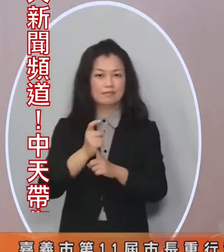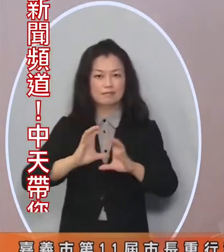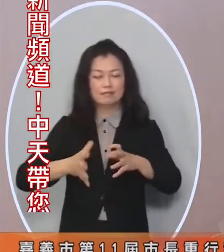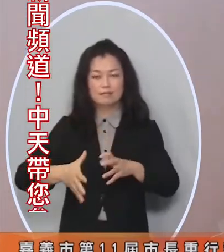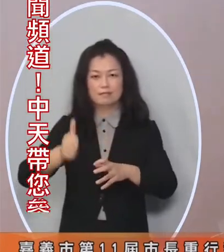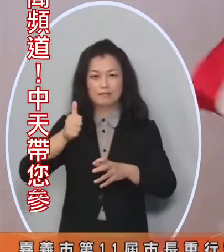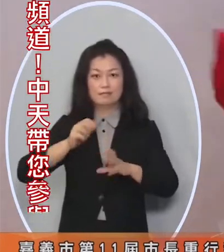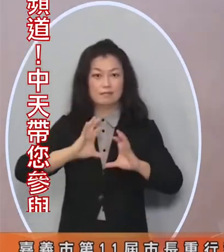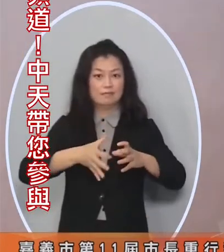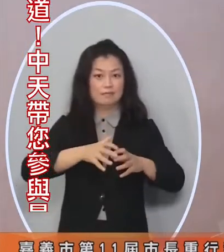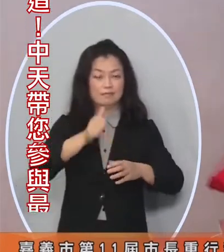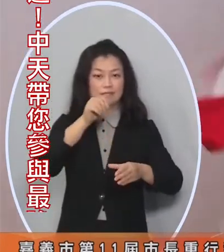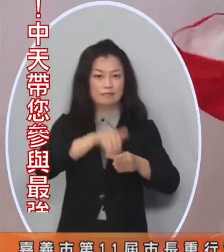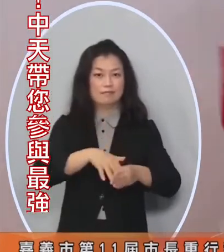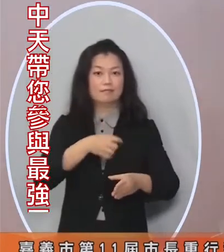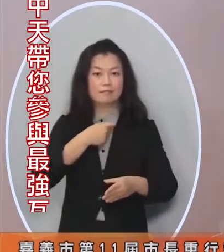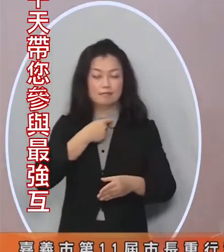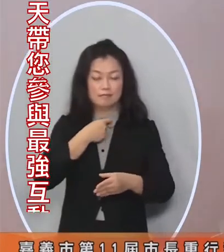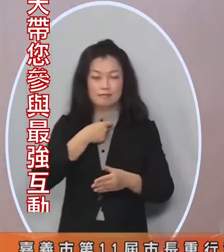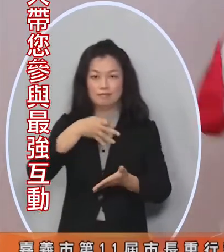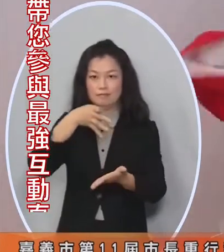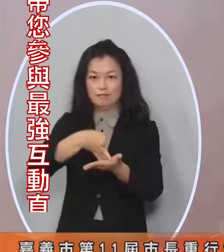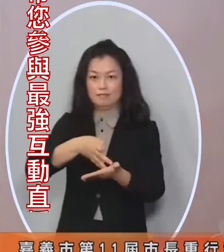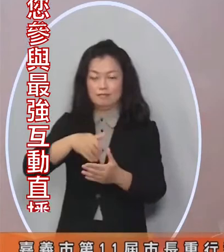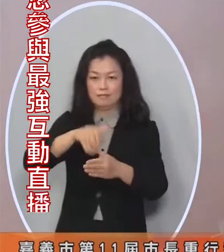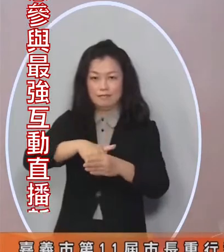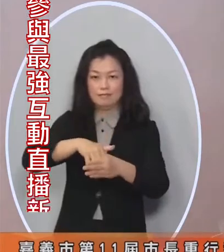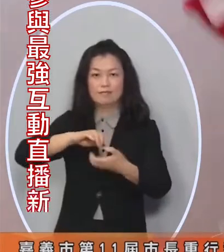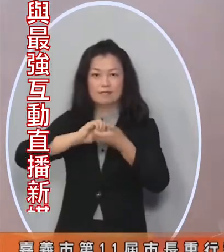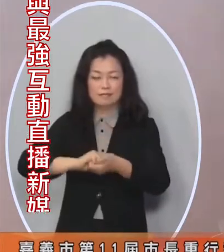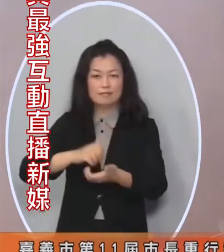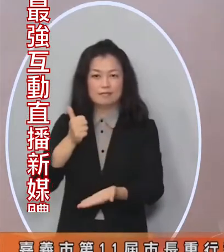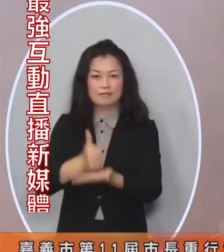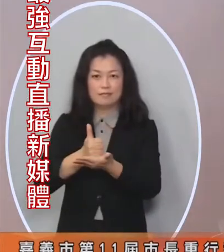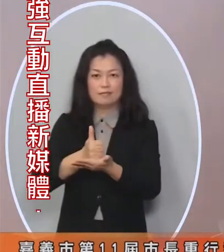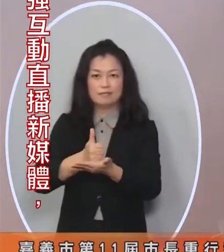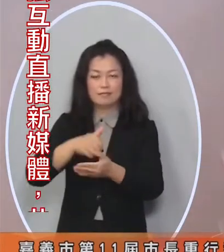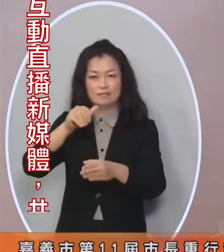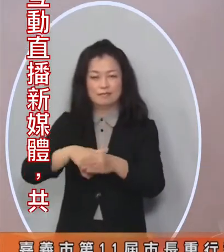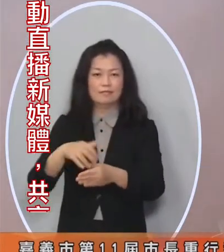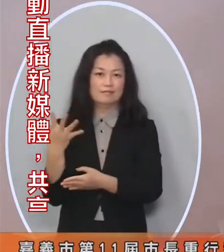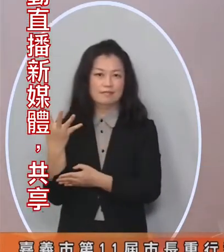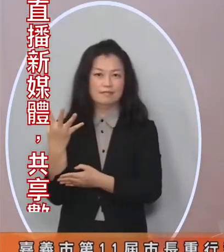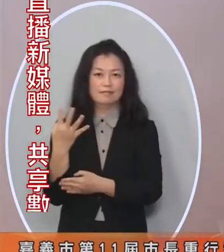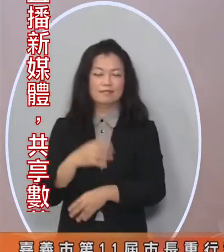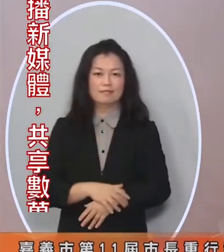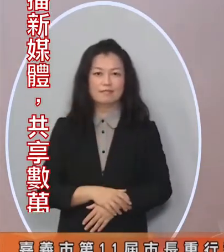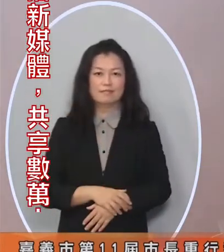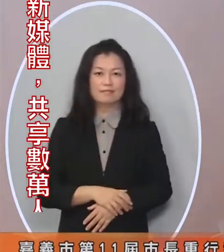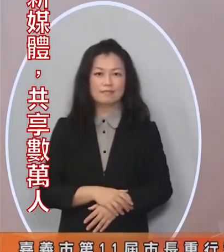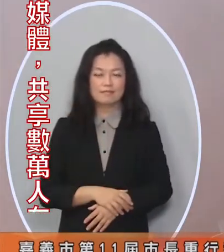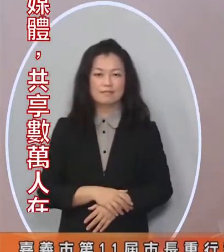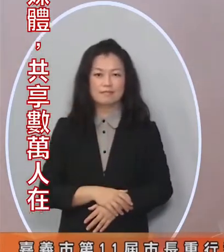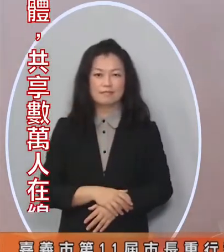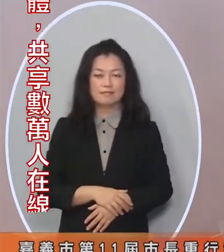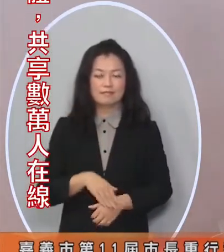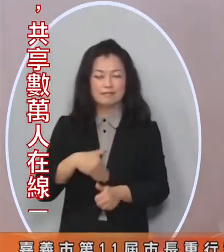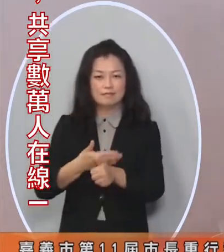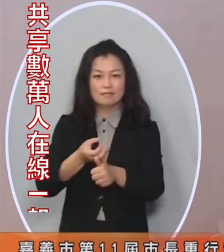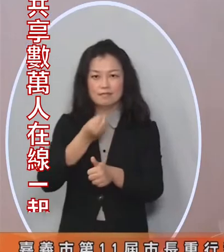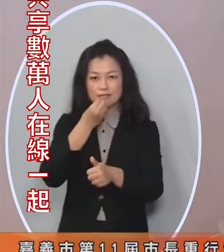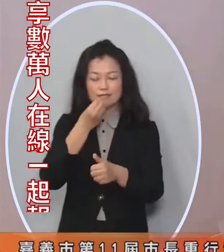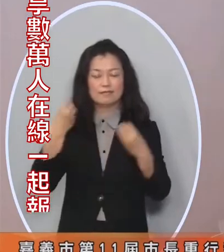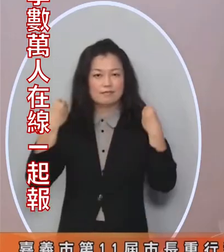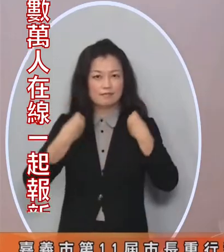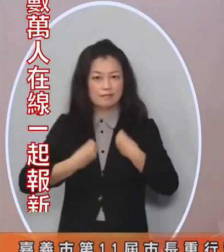统选总统，一定当选，已经当选，是我当选，投四号。输你吃，输你